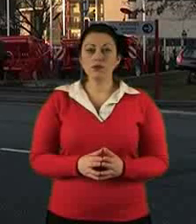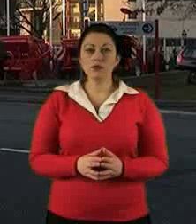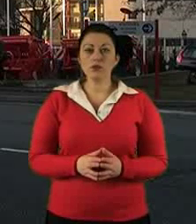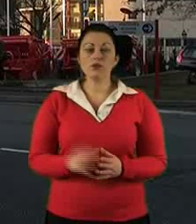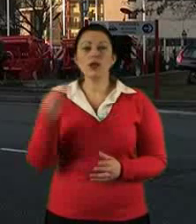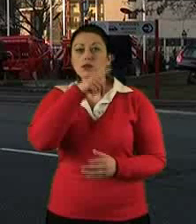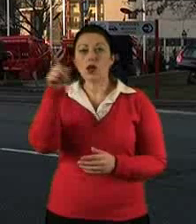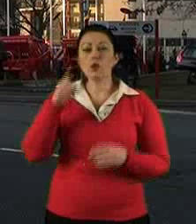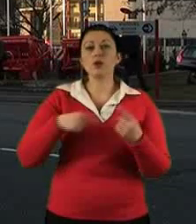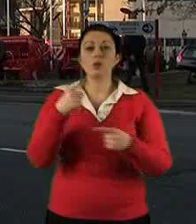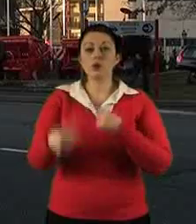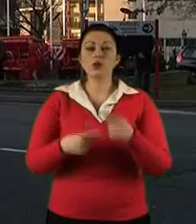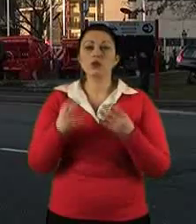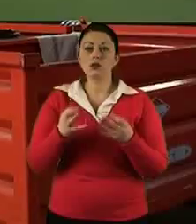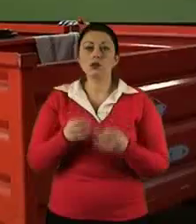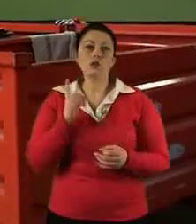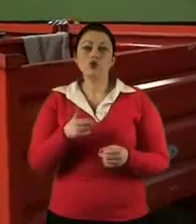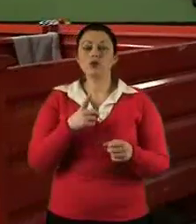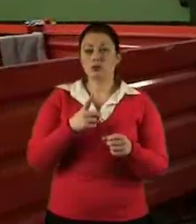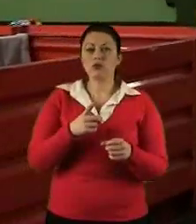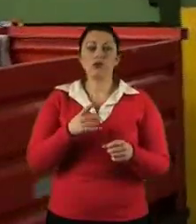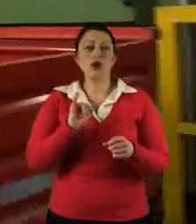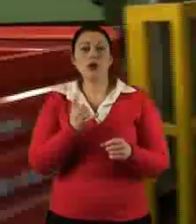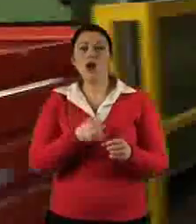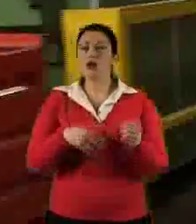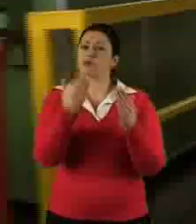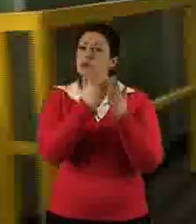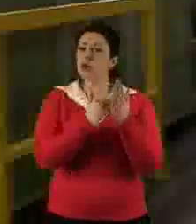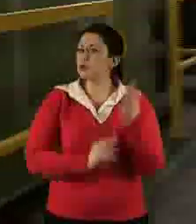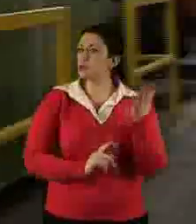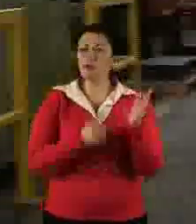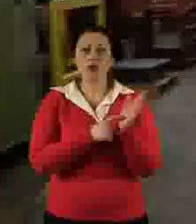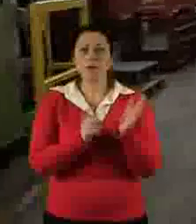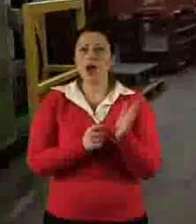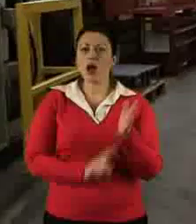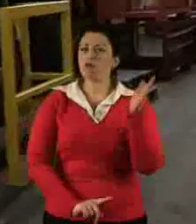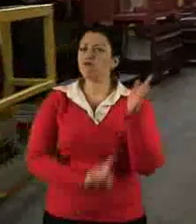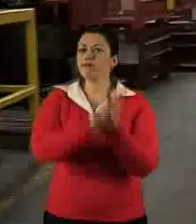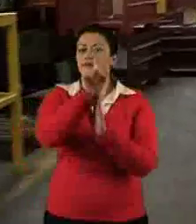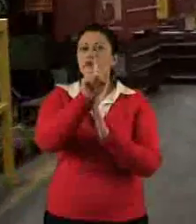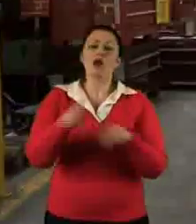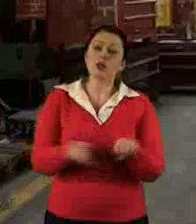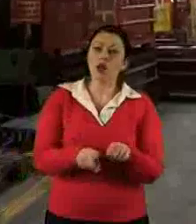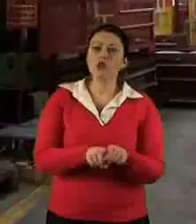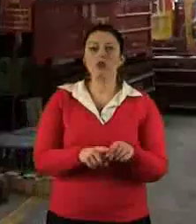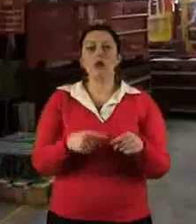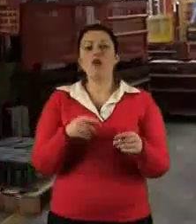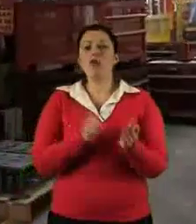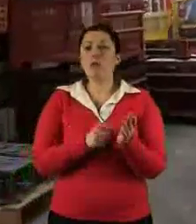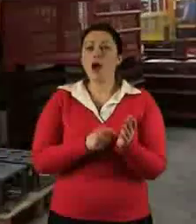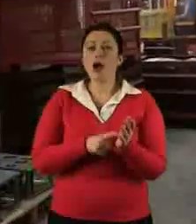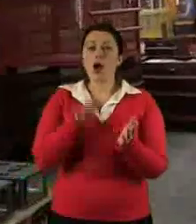Zakłady produkcyjne muszą dziś sprostać nie tylko wyzwaniom coraz bardziej wymagającego rynku, ale także wielu wymogom związanym z